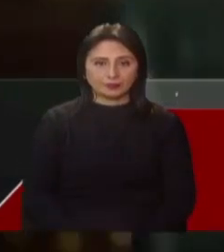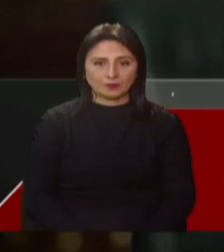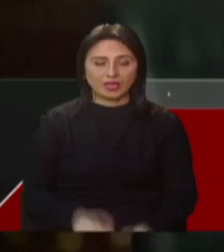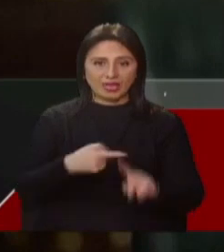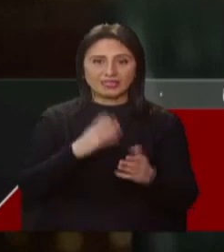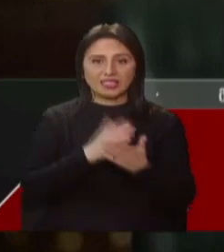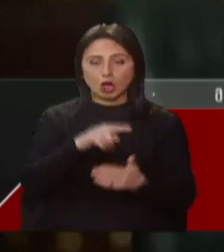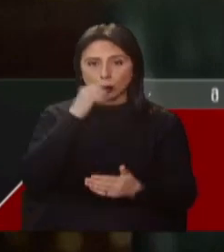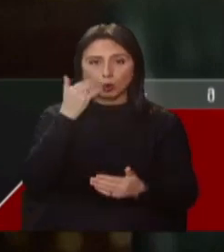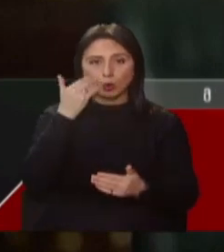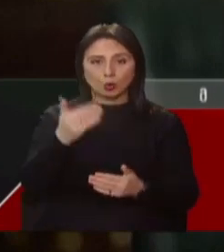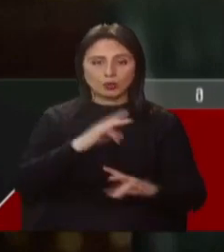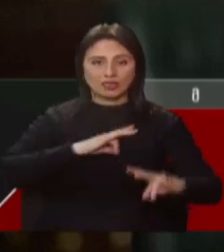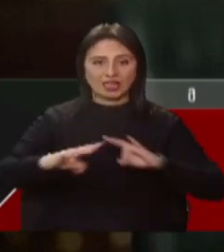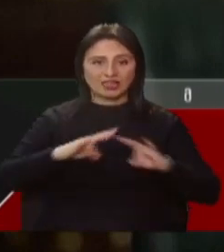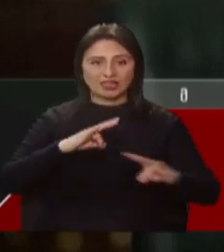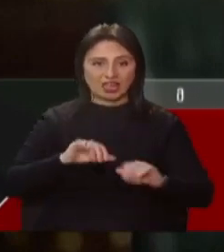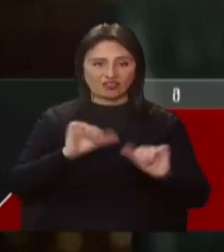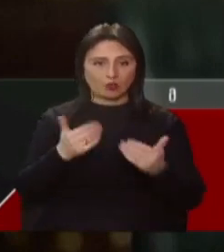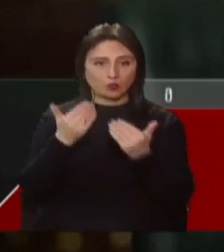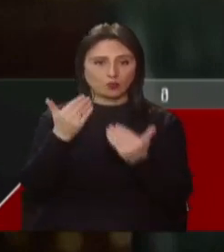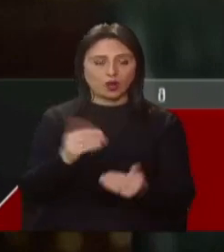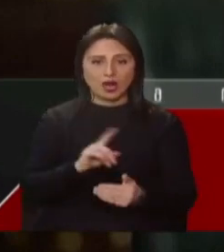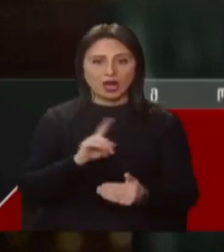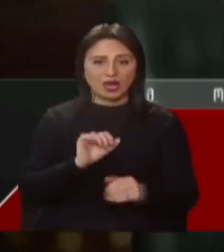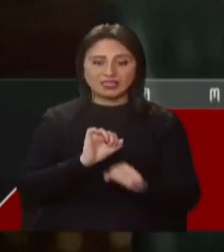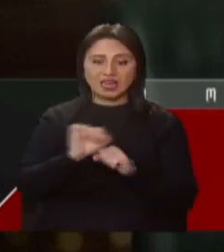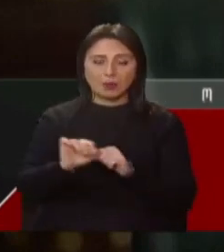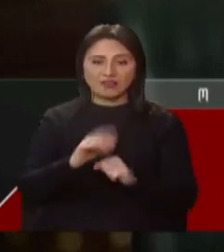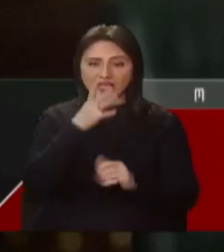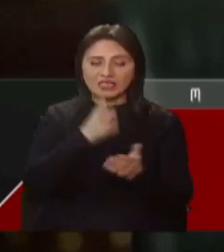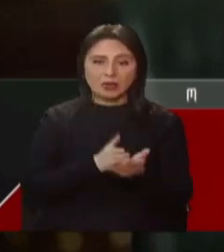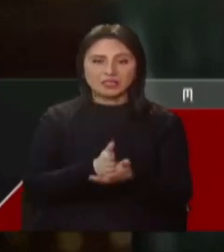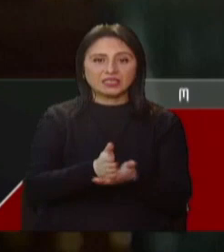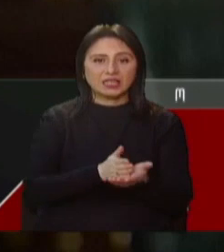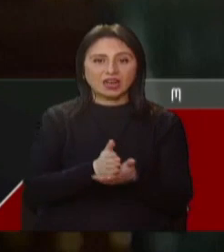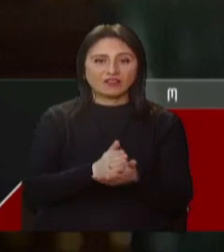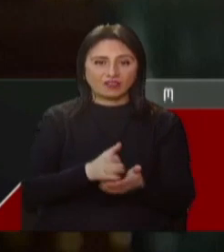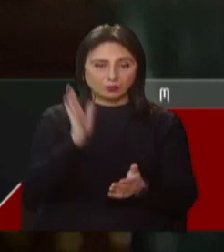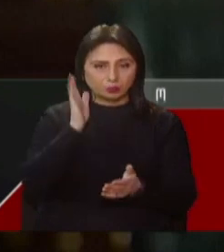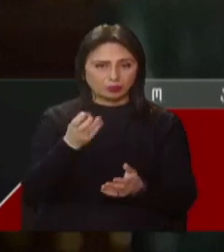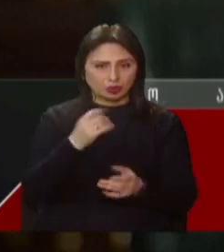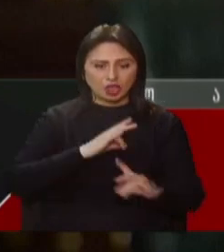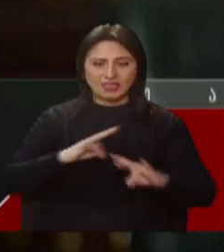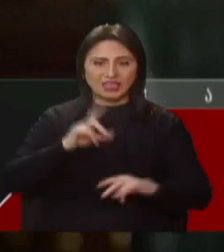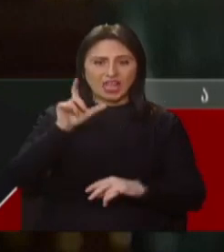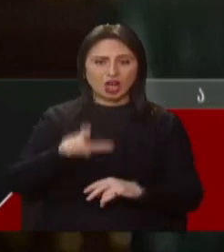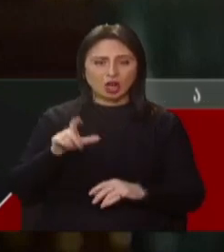Ეს არის რუსეთის ტერორის ერთ-ერთი ფორმა, რომელთან გამკლავებაც წლების განმავლობაში მოგვიწევს.